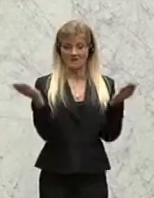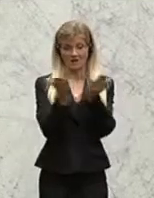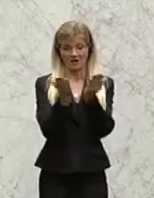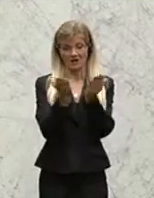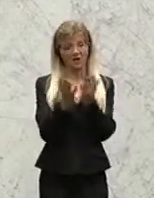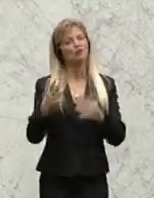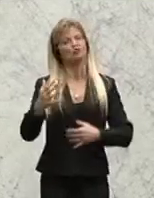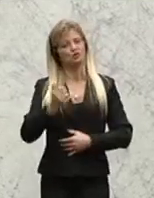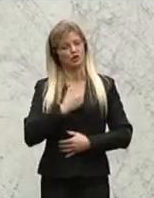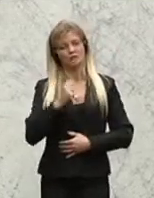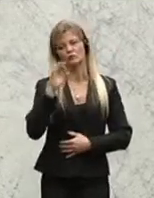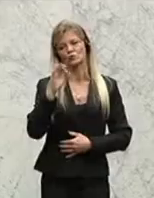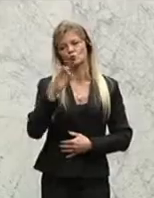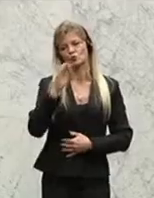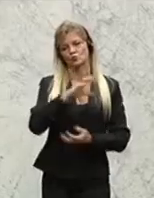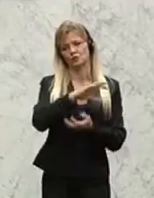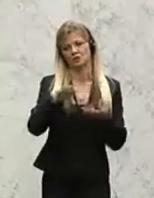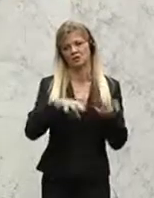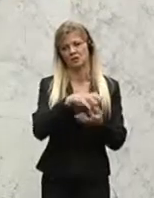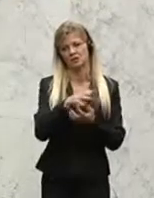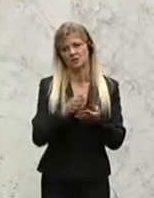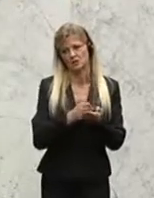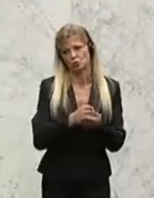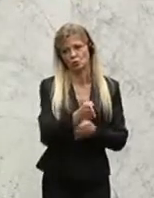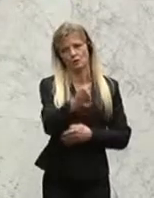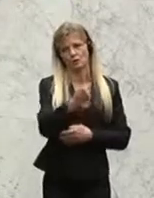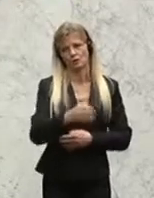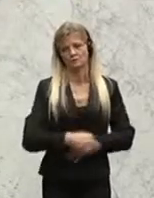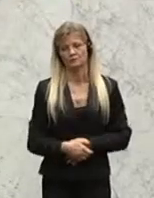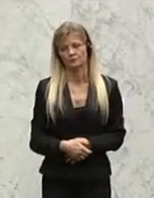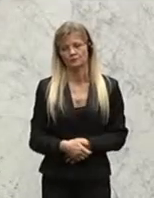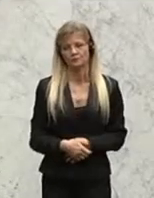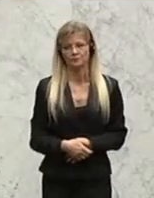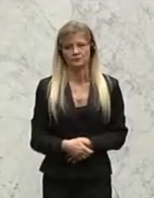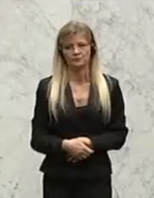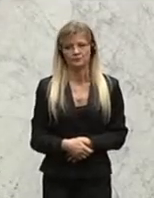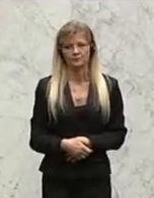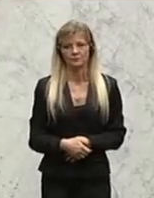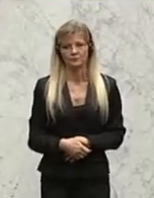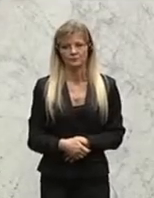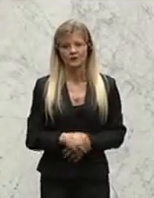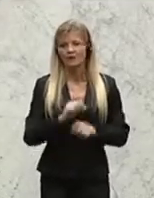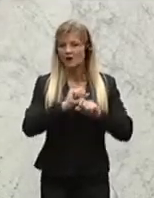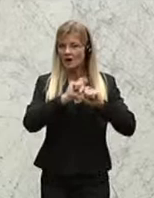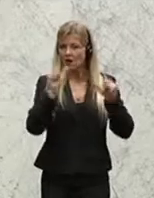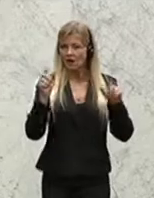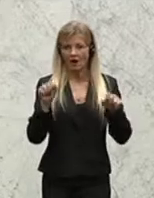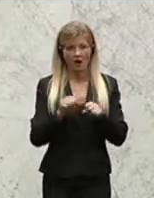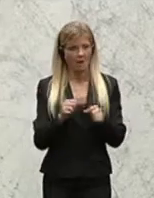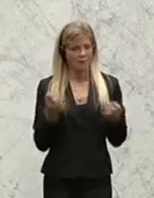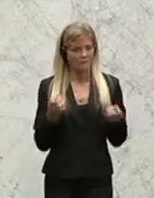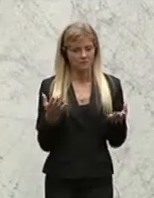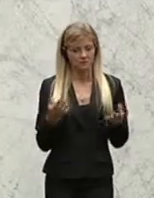Klar ist auch, Klar ist auch, dass die